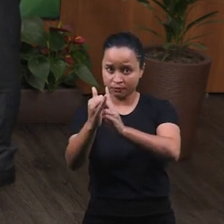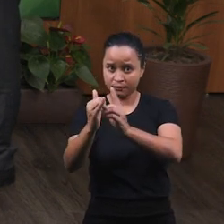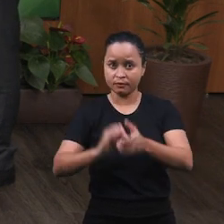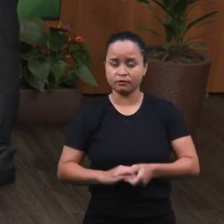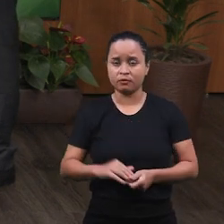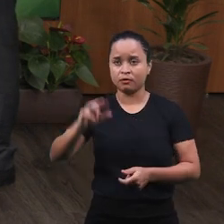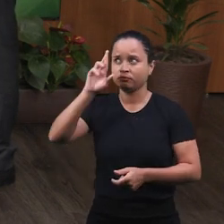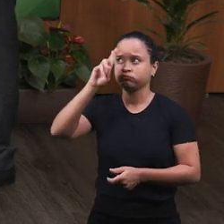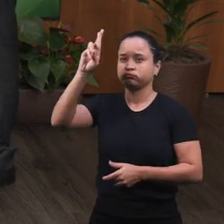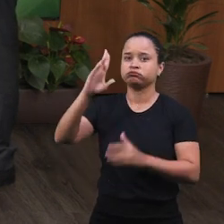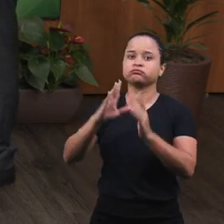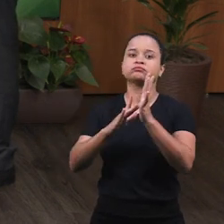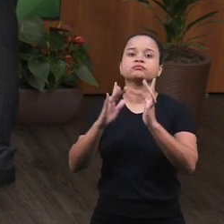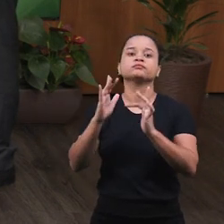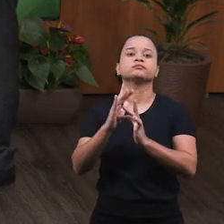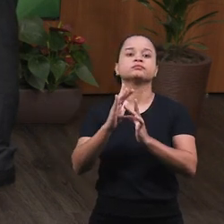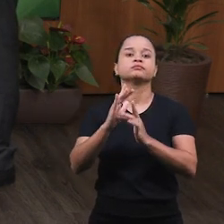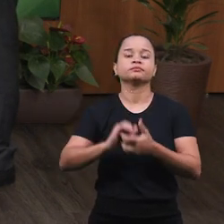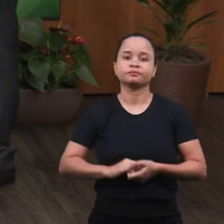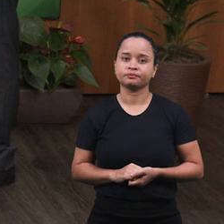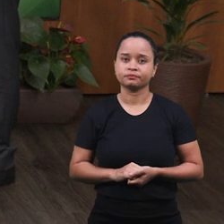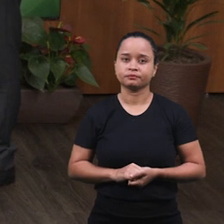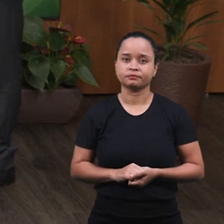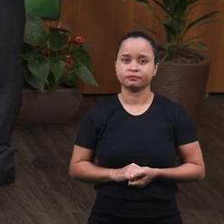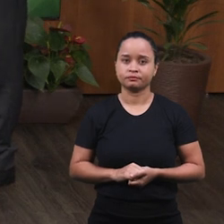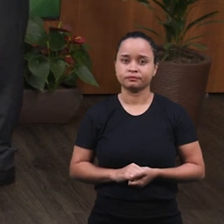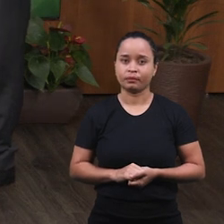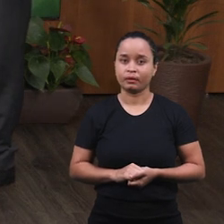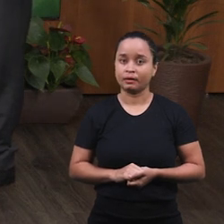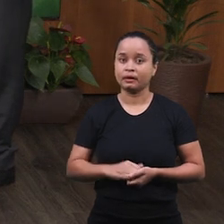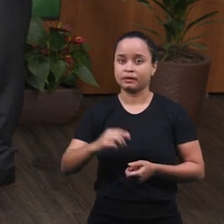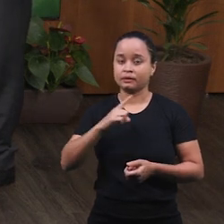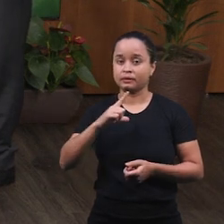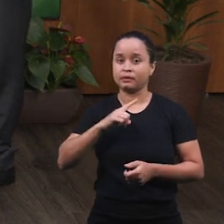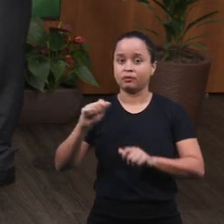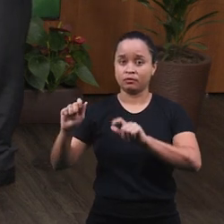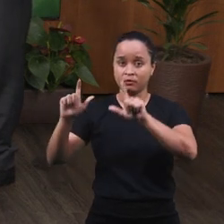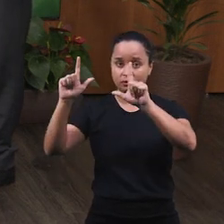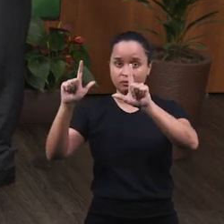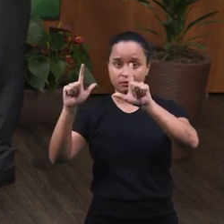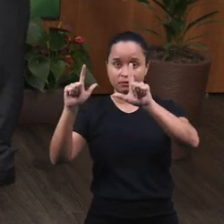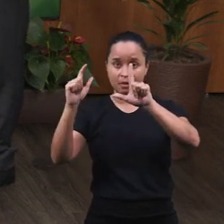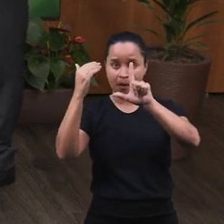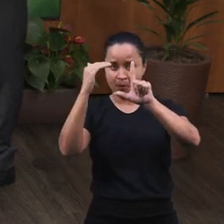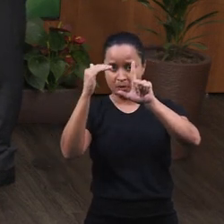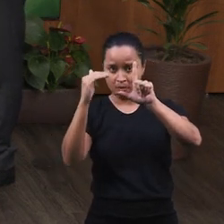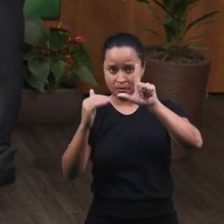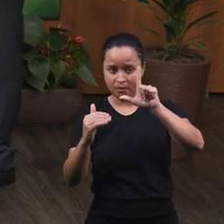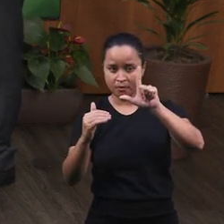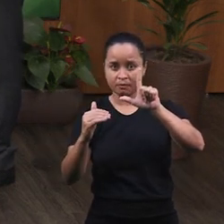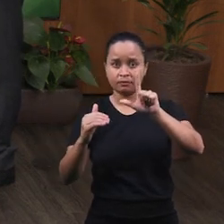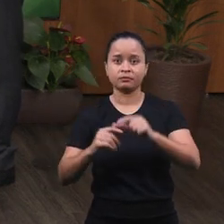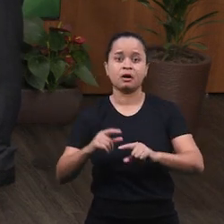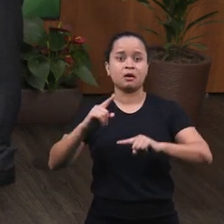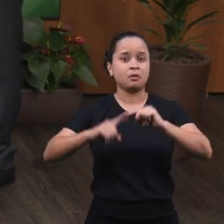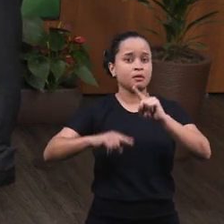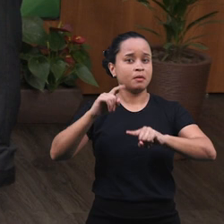vers le Seigneur Jésus. Ici se trouvent les éléments du culte à l'Ancien Testament.